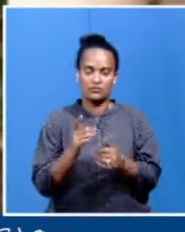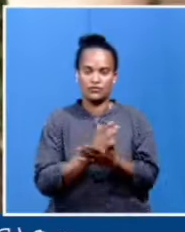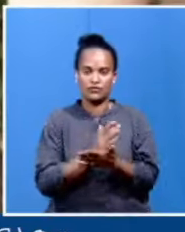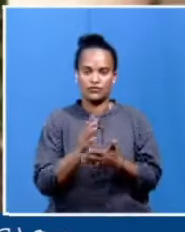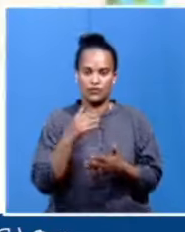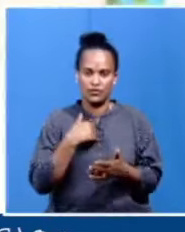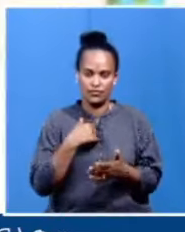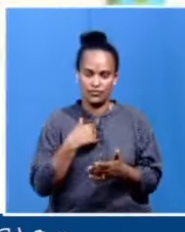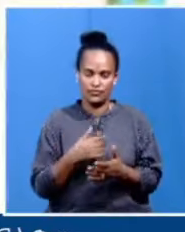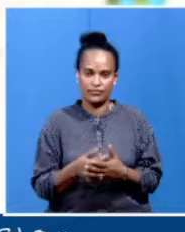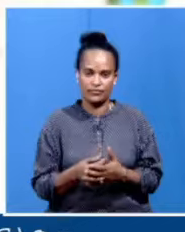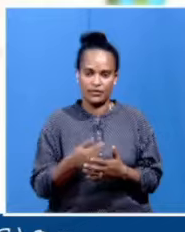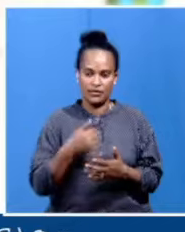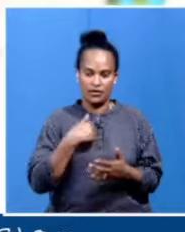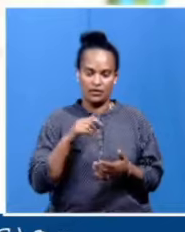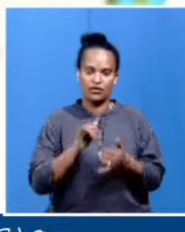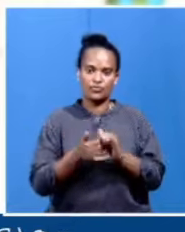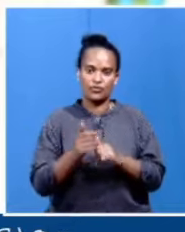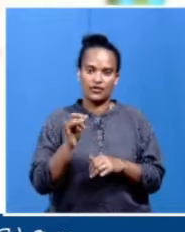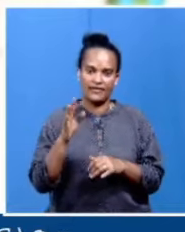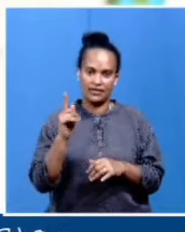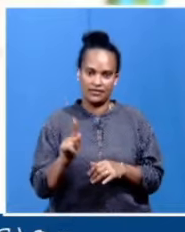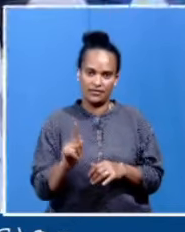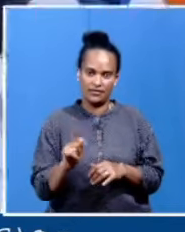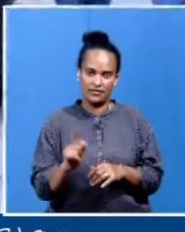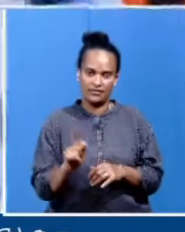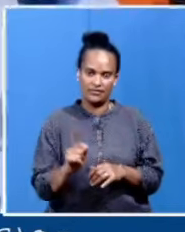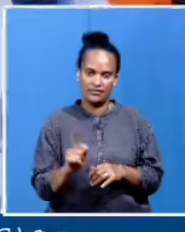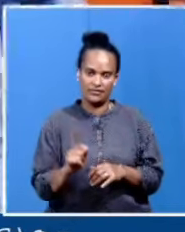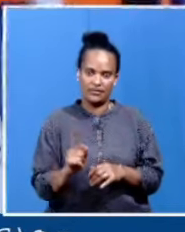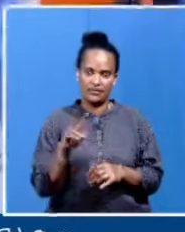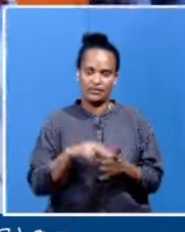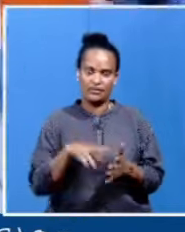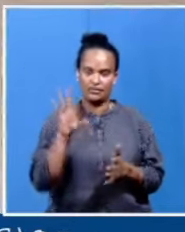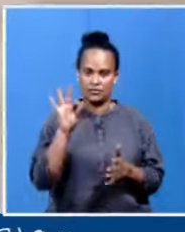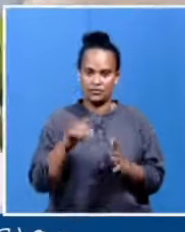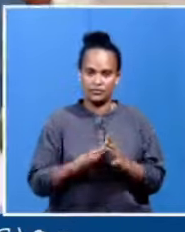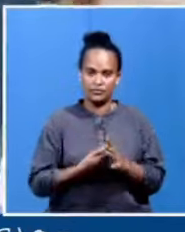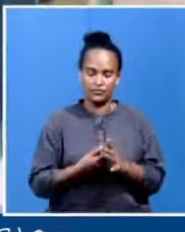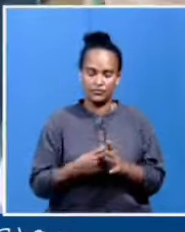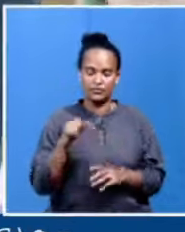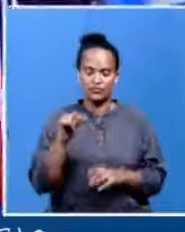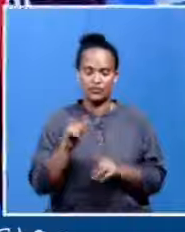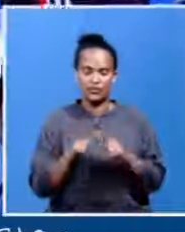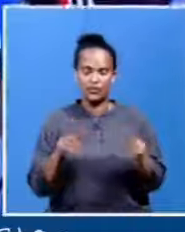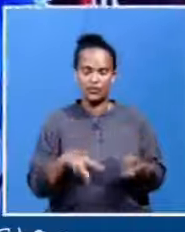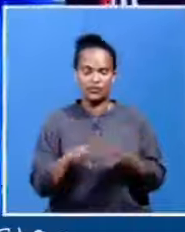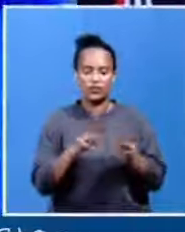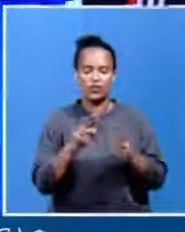تي كناتنا سبورت إيفنت ما كاب قلت شعتش عن تجميرو عبيتو قياتات نقدر أنا